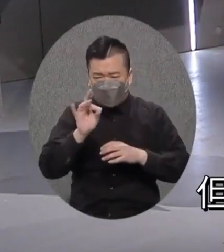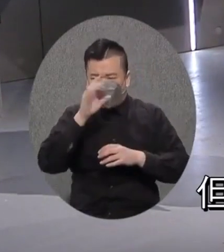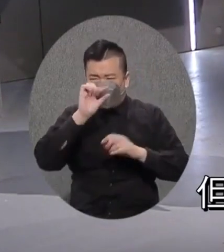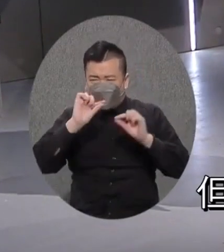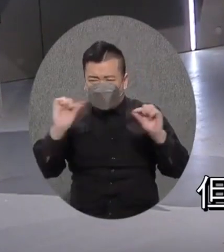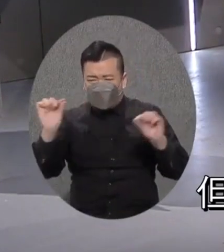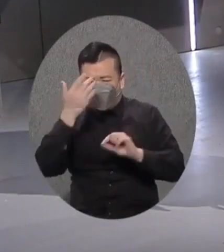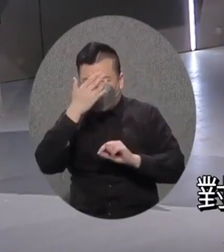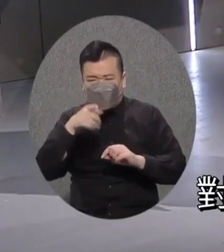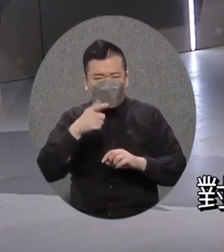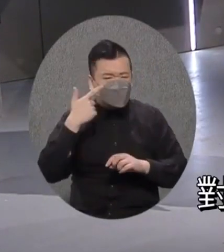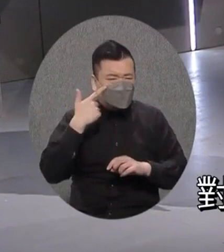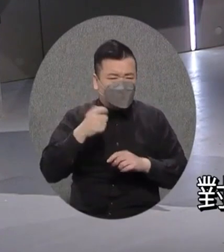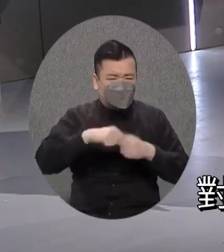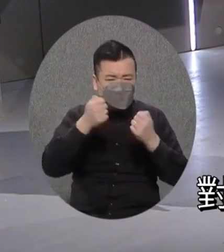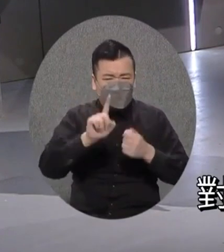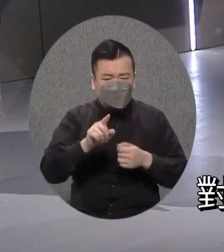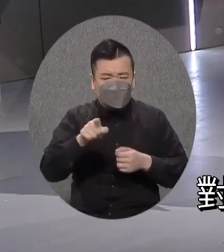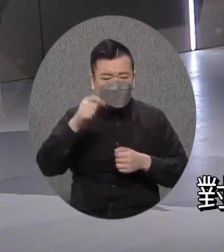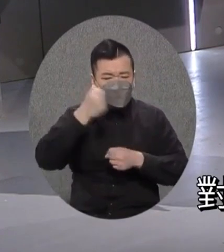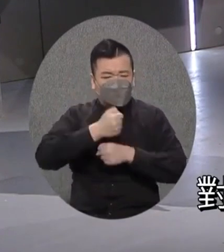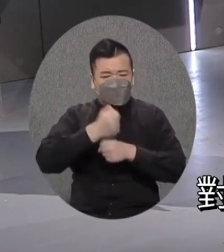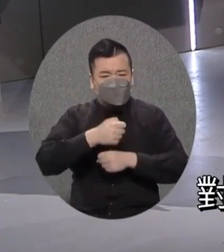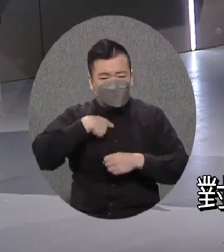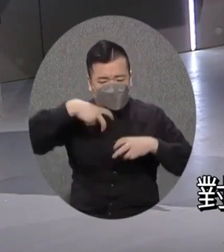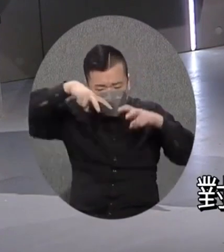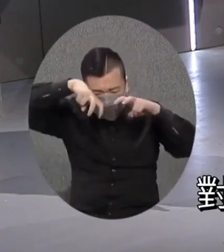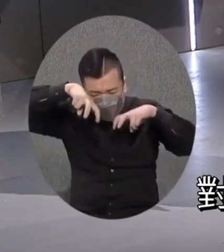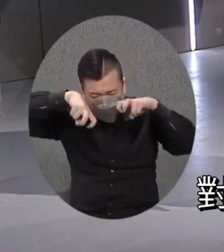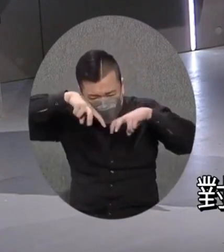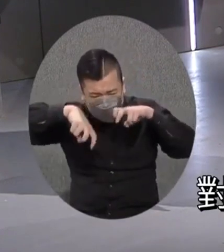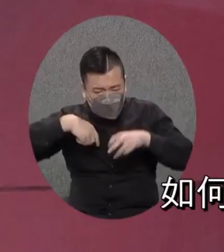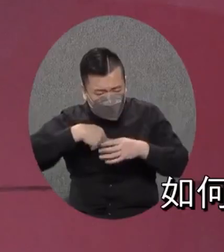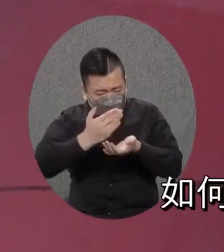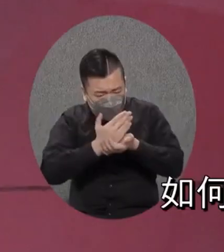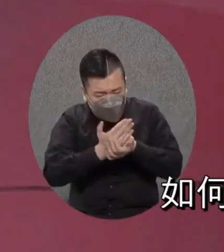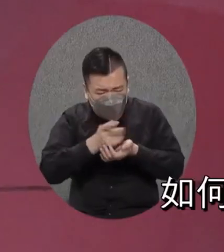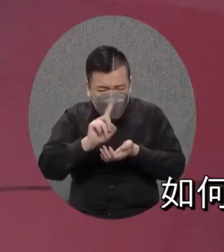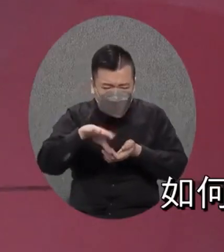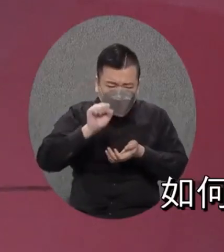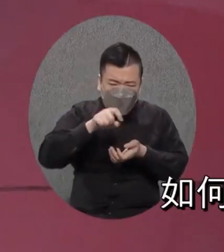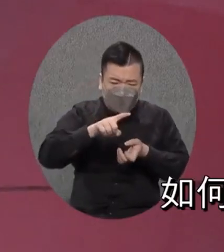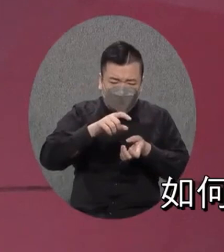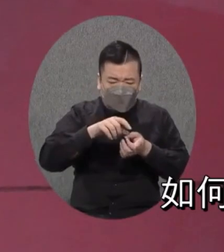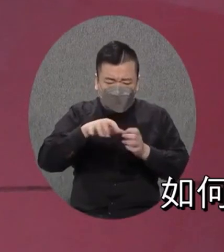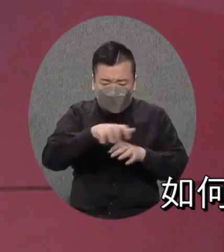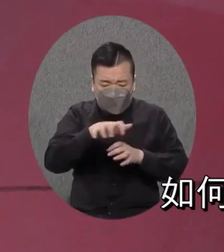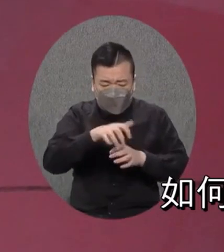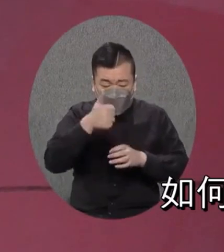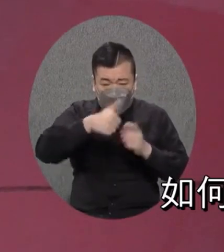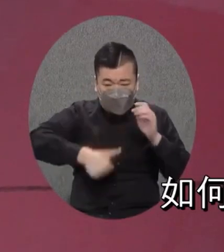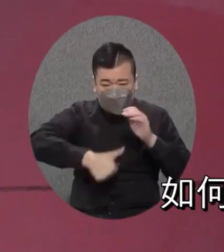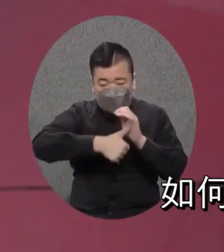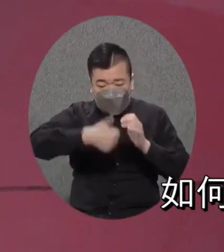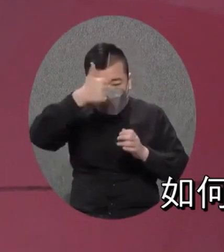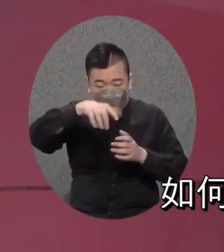會好容易爛嘅。咁喺呢度，劉淑芬係做咗好多嘅研究，即係去試點樣樣令到個打印機可以成功地擔到